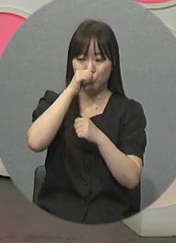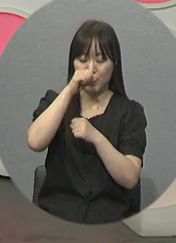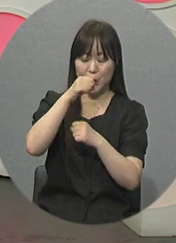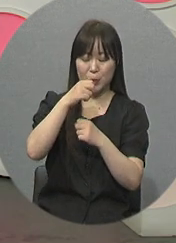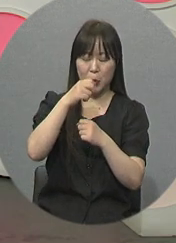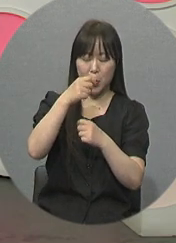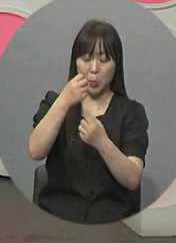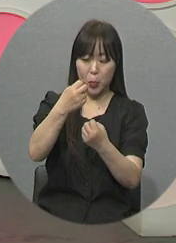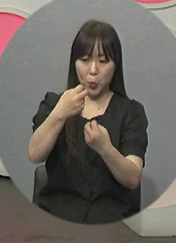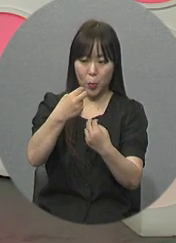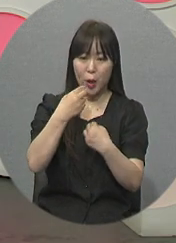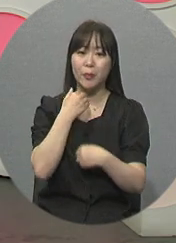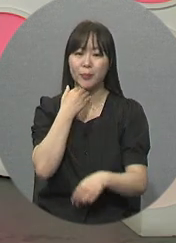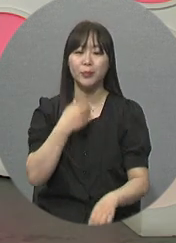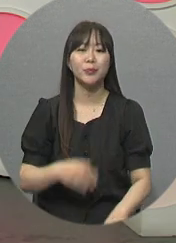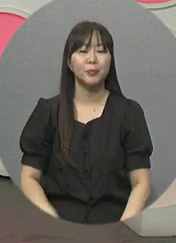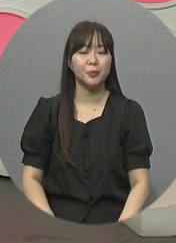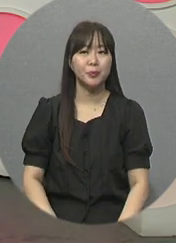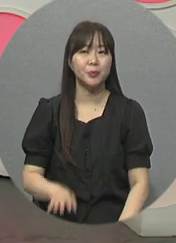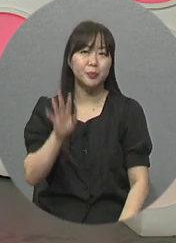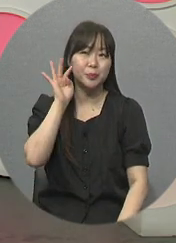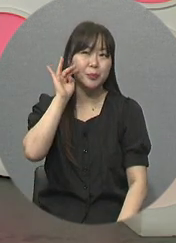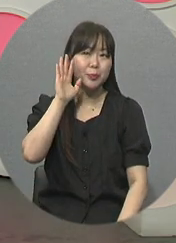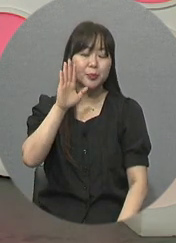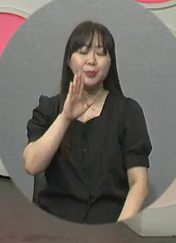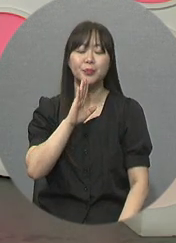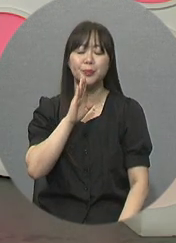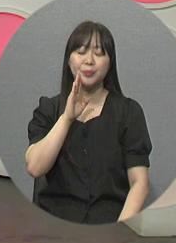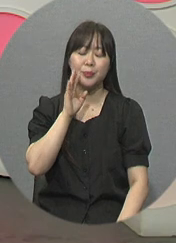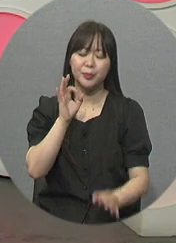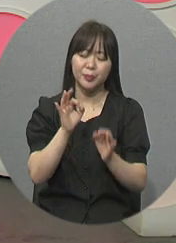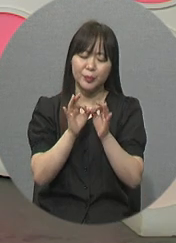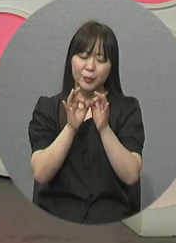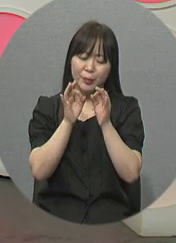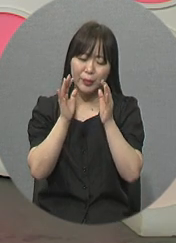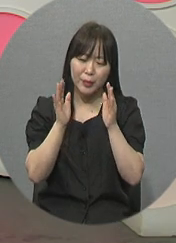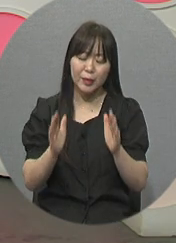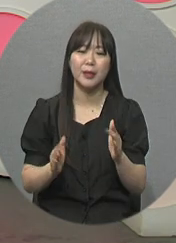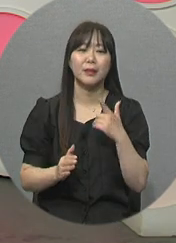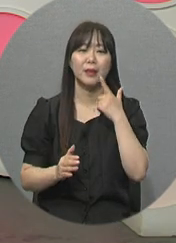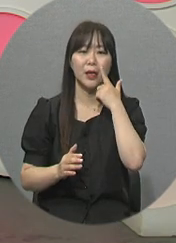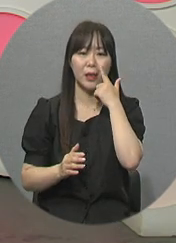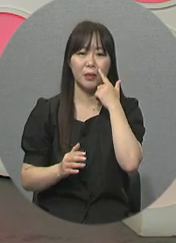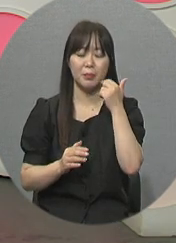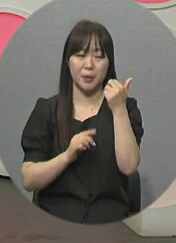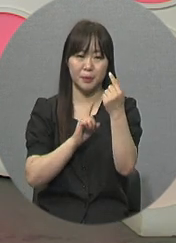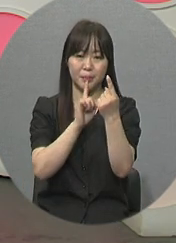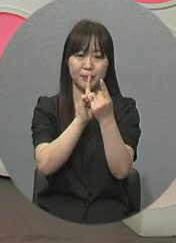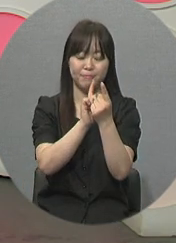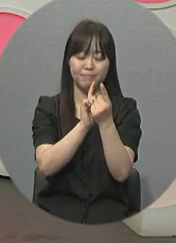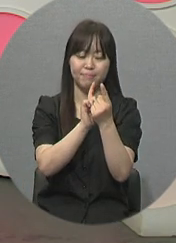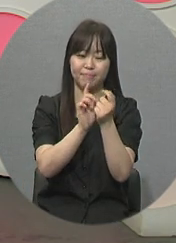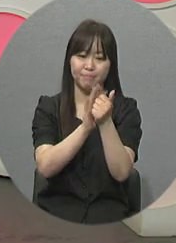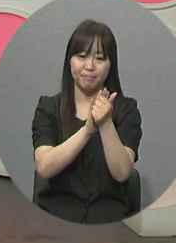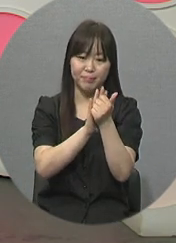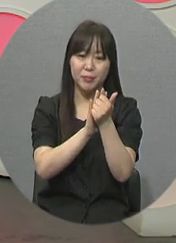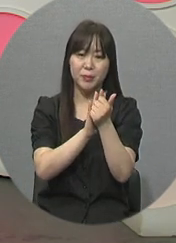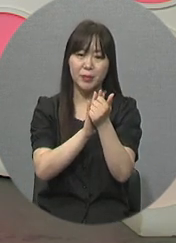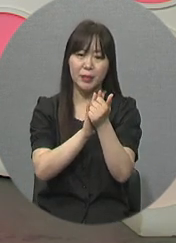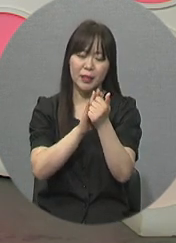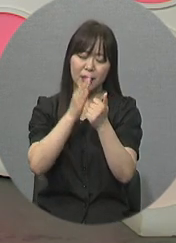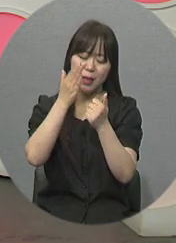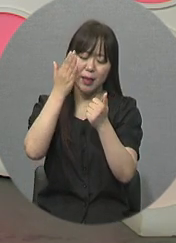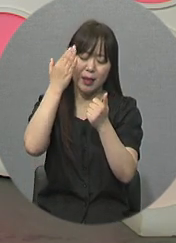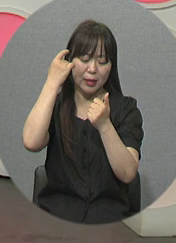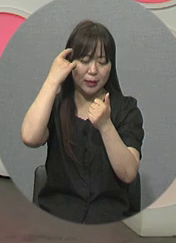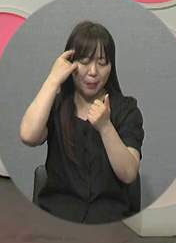기다렸습니다. 며칠 뒤 오랜만에 아빠를 배웅하게 되었습니다. 네. 옛날